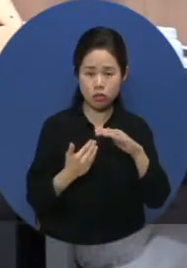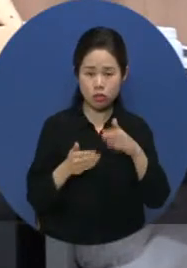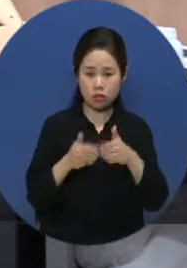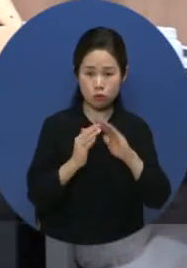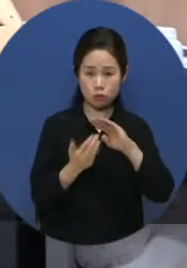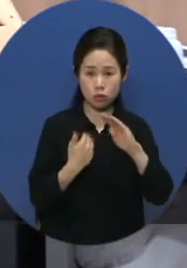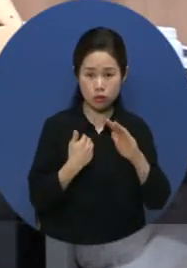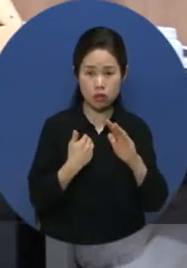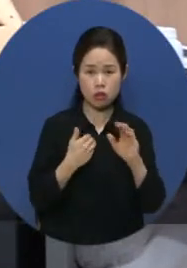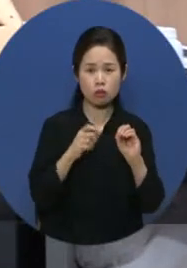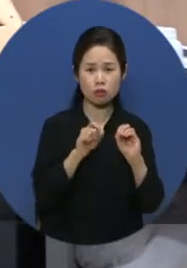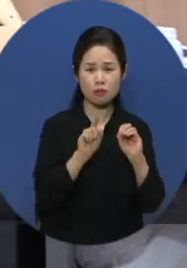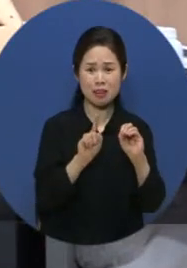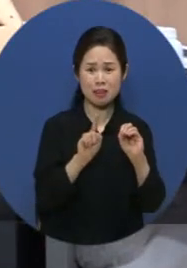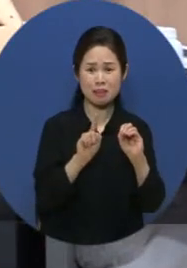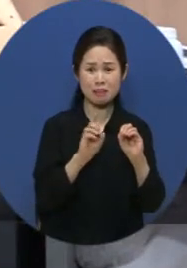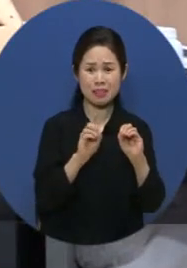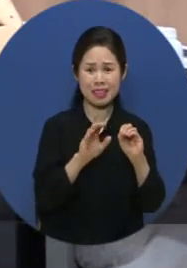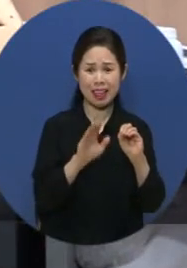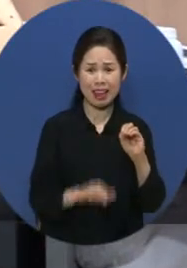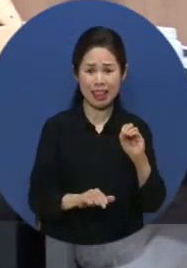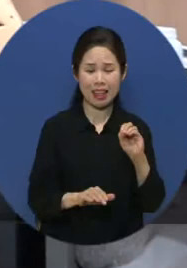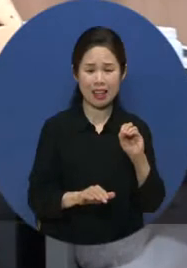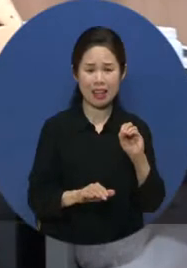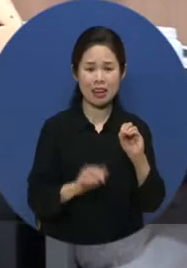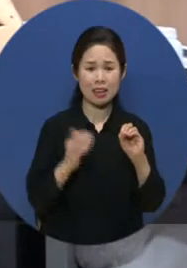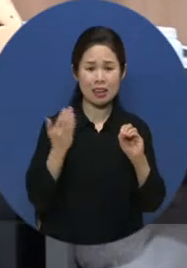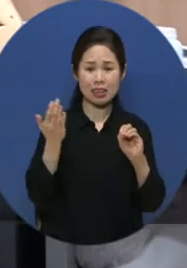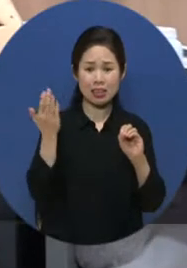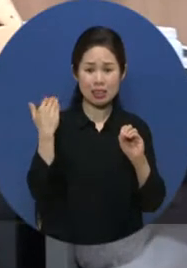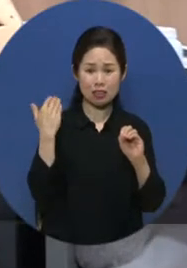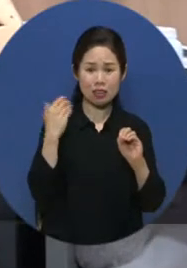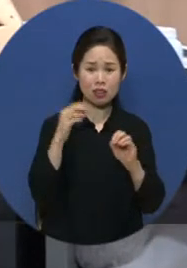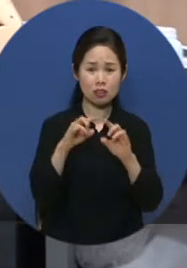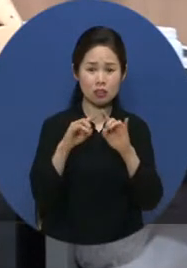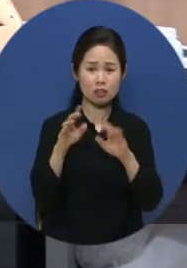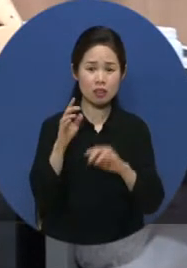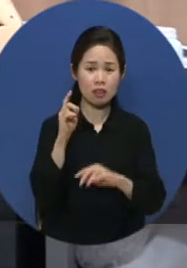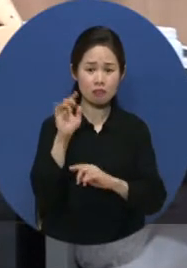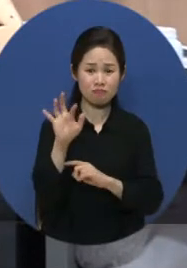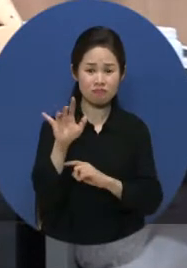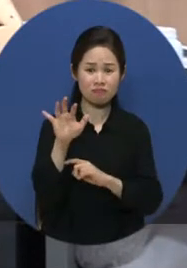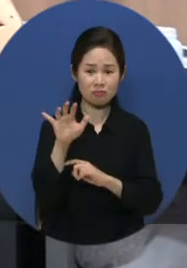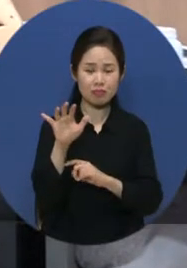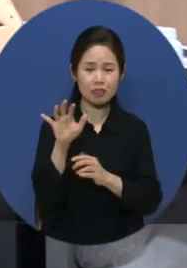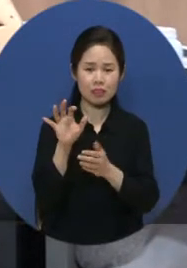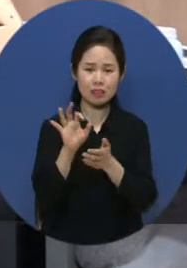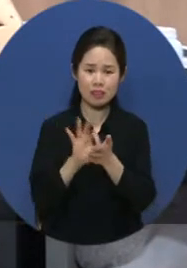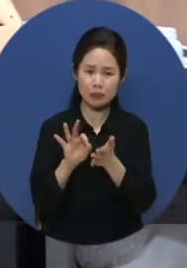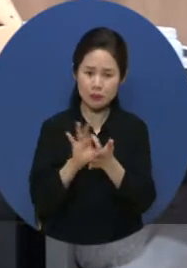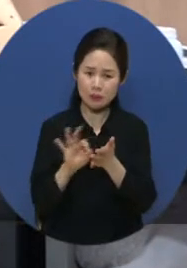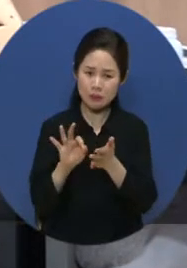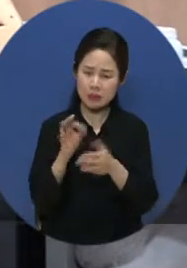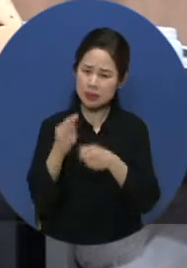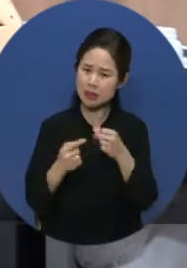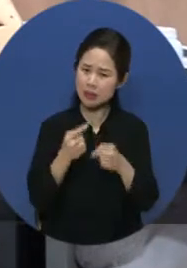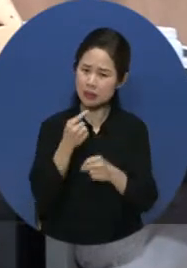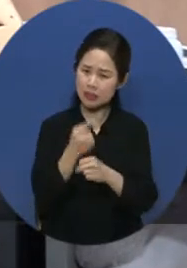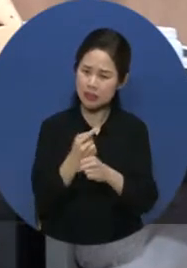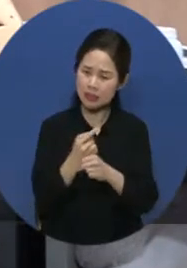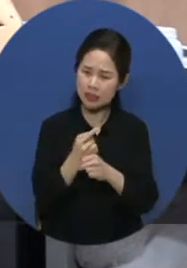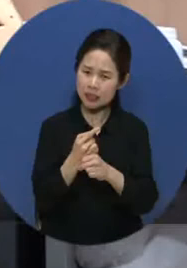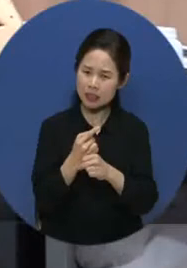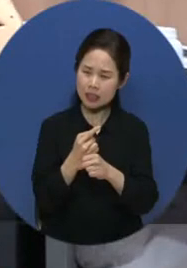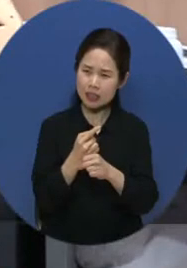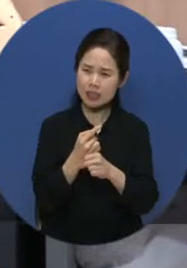0.1% 미만이었습니다. 그러니까 기존에는 기존 전자의수들은 한 1년에 많아봤자 4, 5명 정도 신규